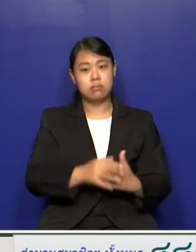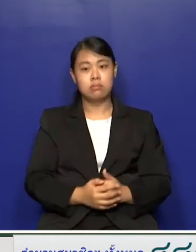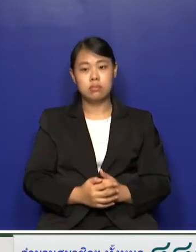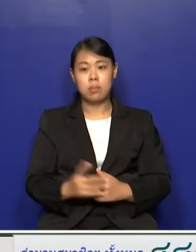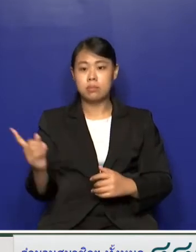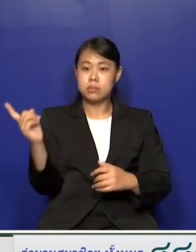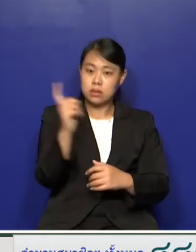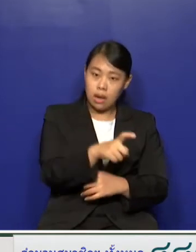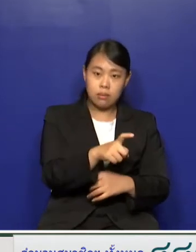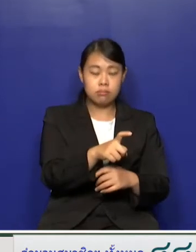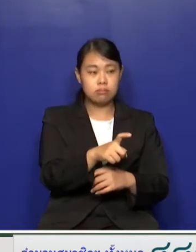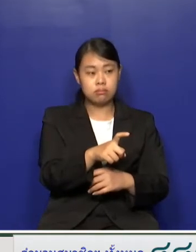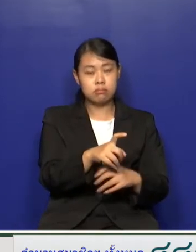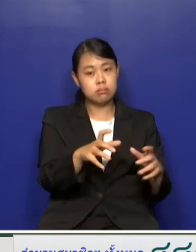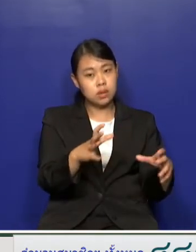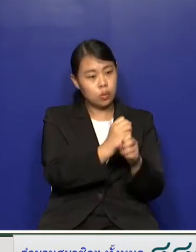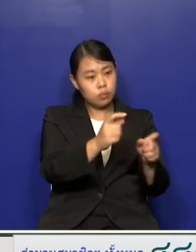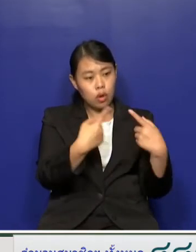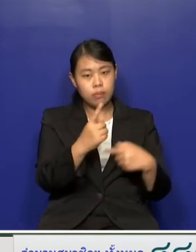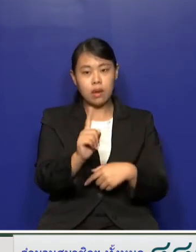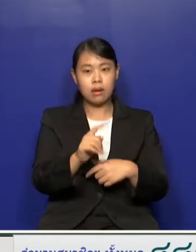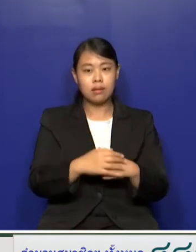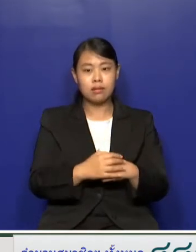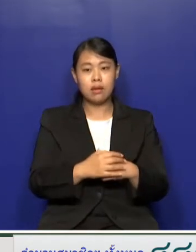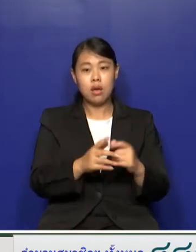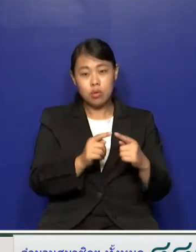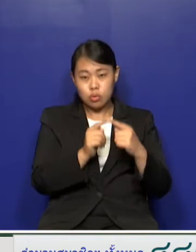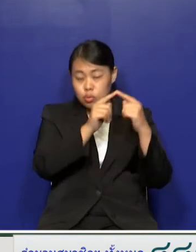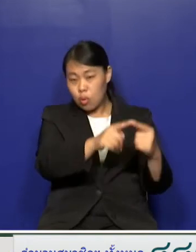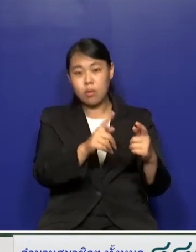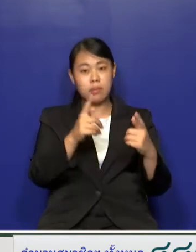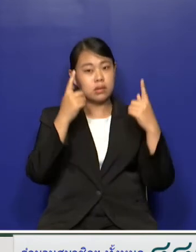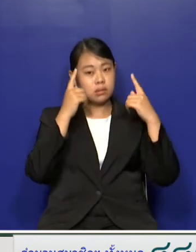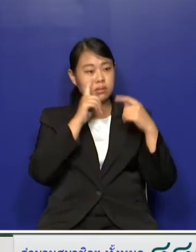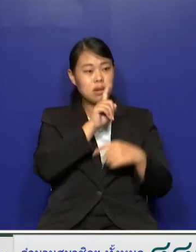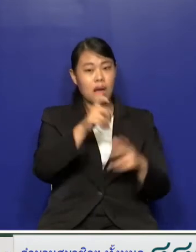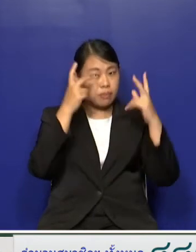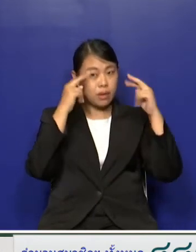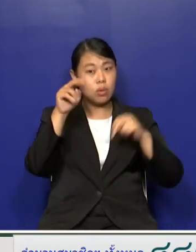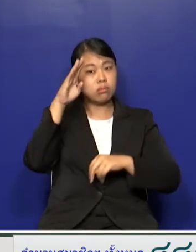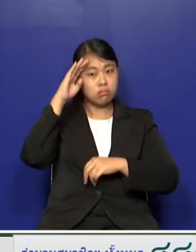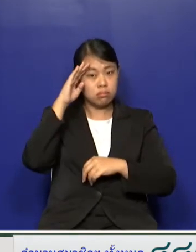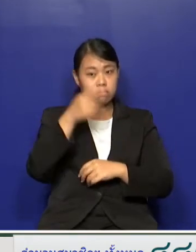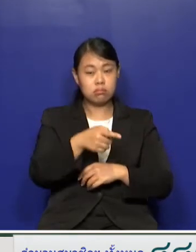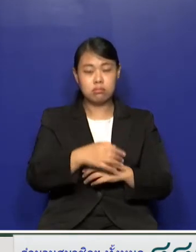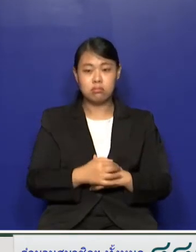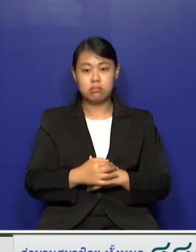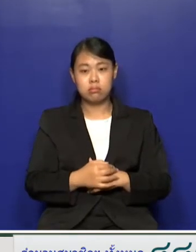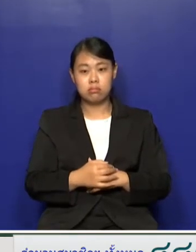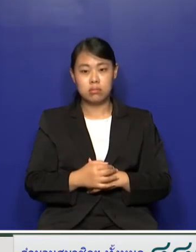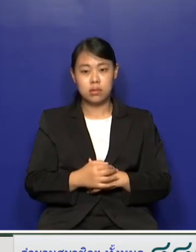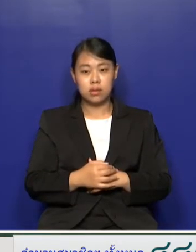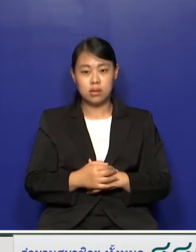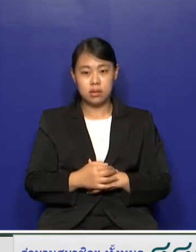ไงยังไงครับท่านประธานครับต้องไปถามนายกรัฐมนตรีคือผมถามว่ายี่การเลขเล่นเล่น